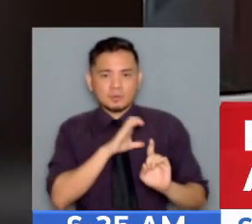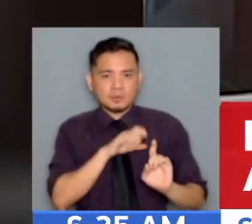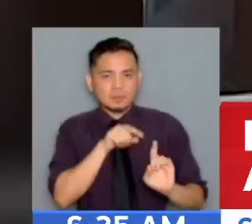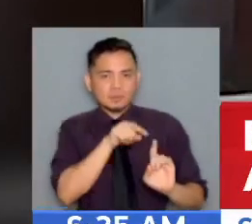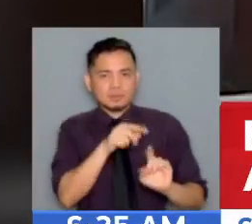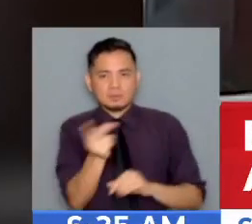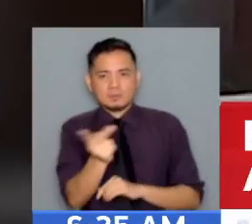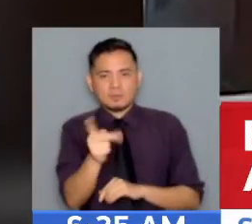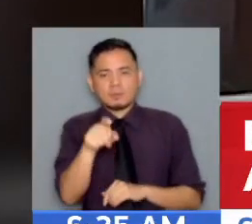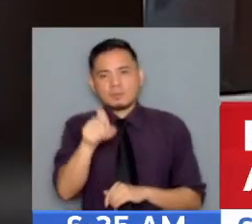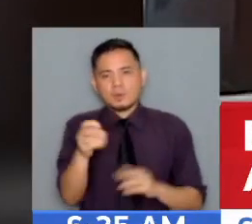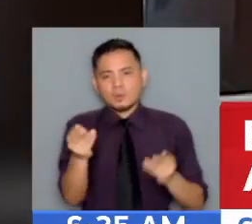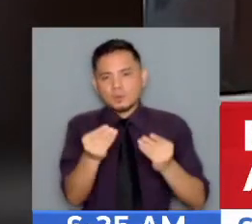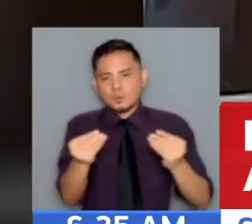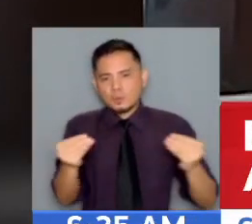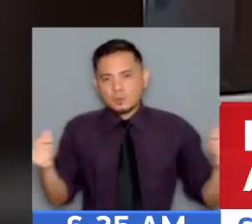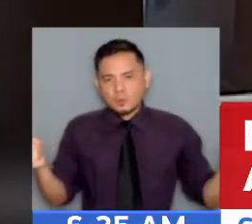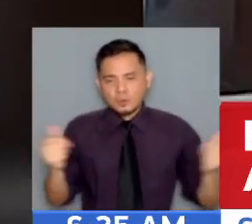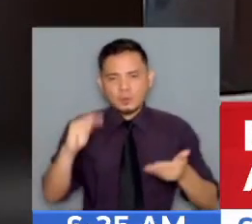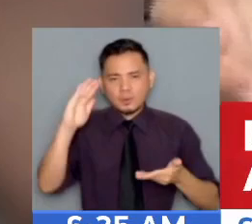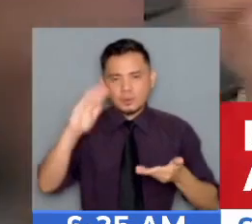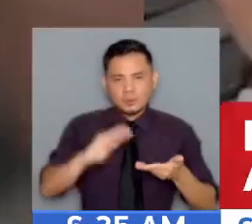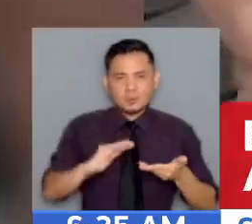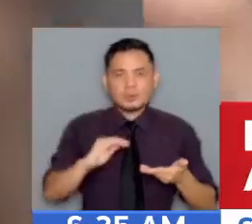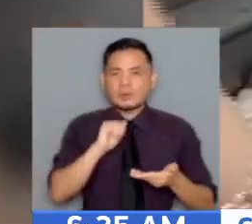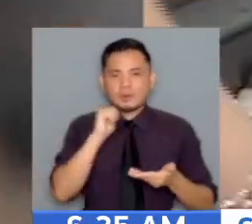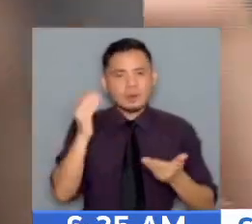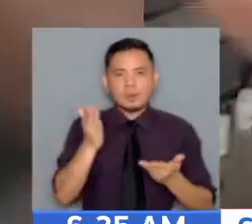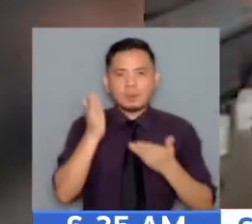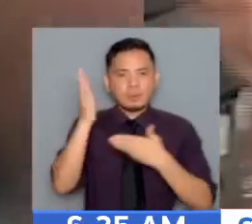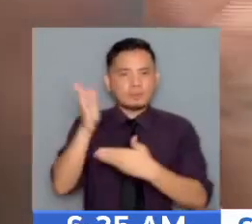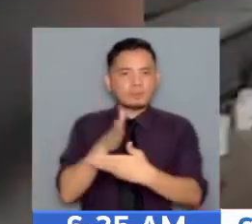na umabot sa City Council.